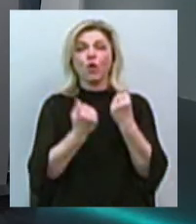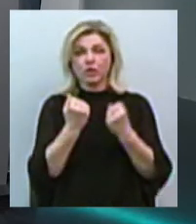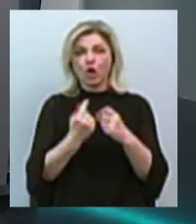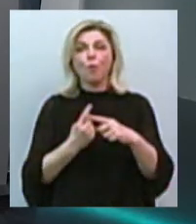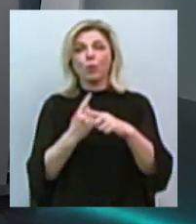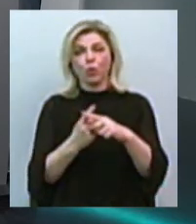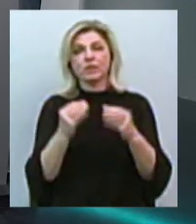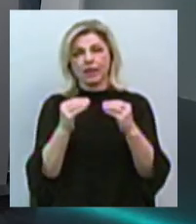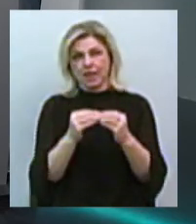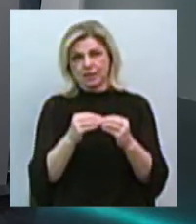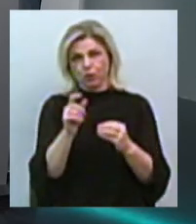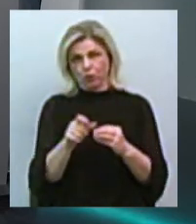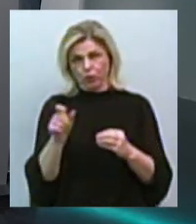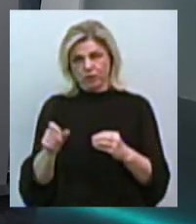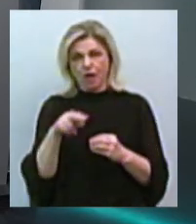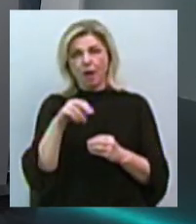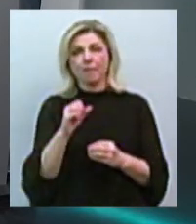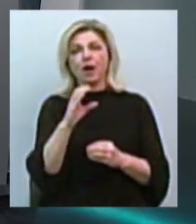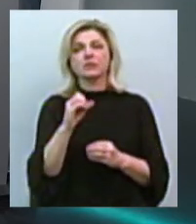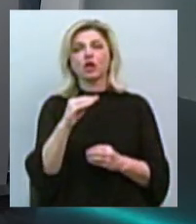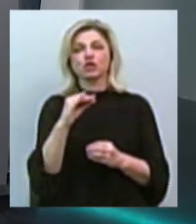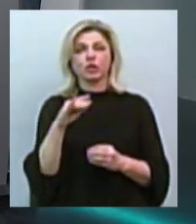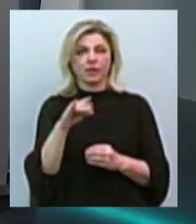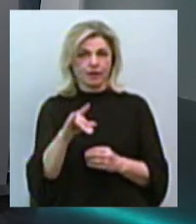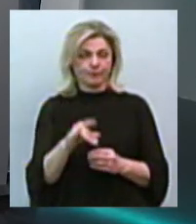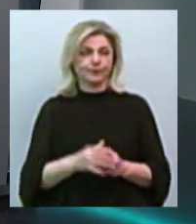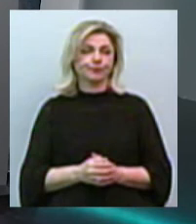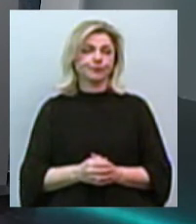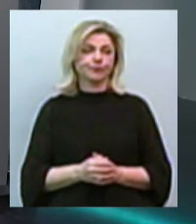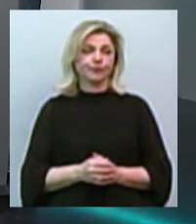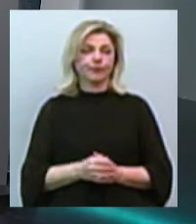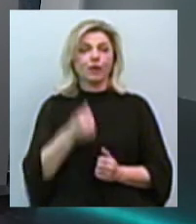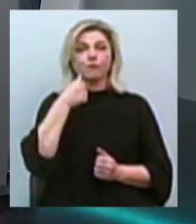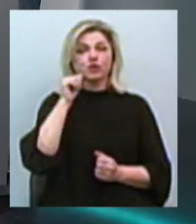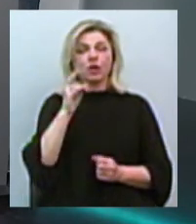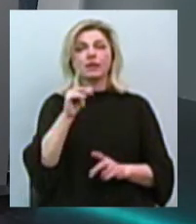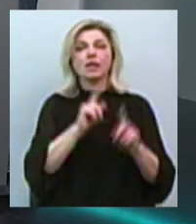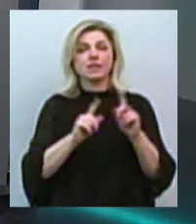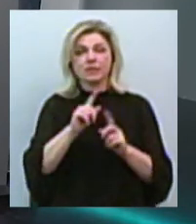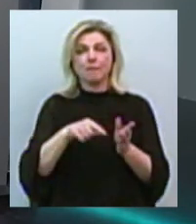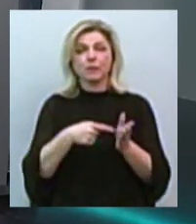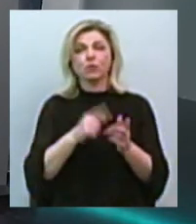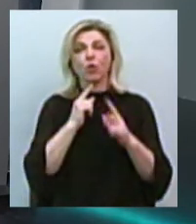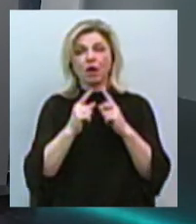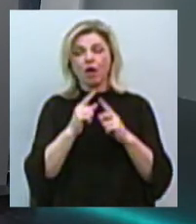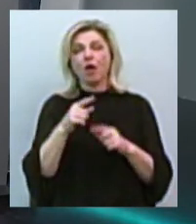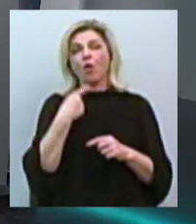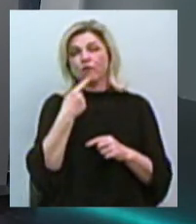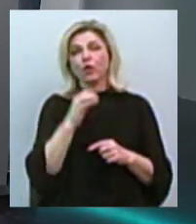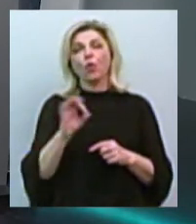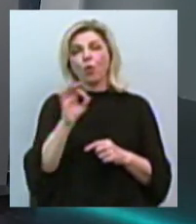теж, мабуть, на це... Не знаю, чи звернули увагу. Вчора на засіданні сесії міської ради йшлося, зокрема, і